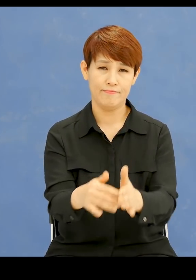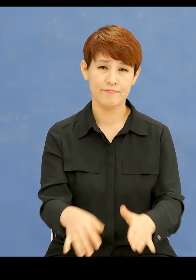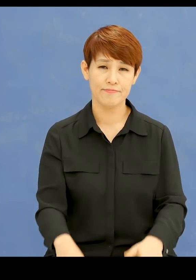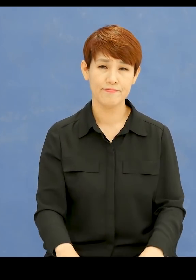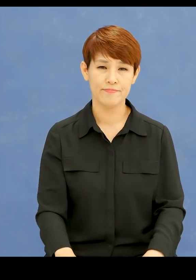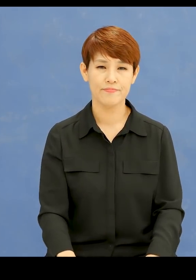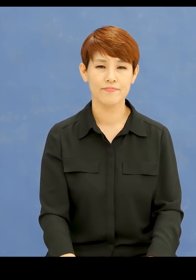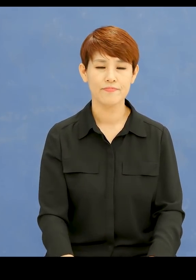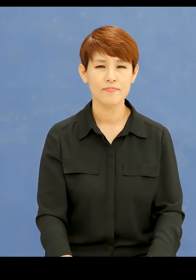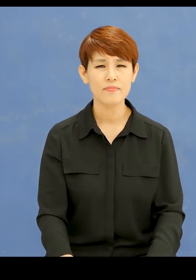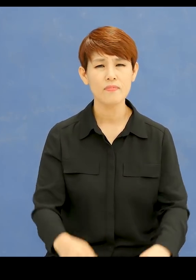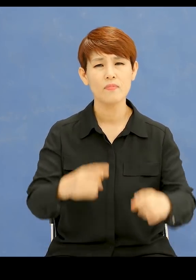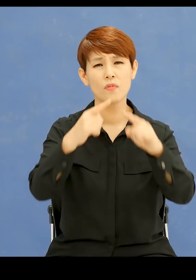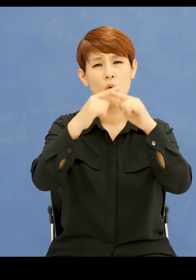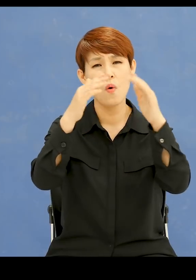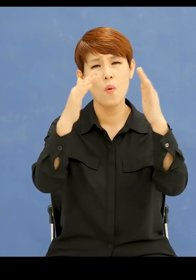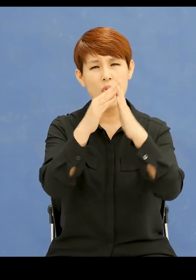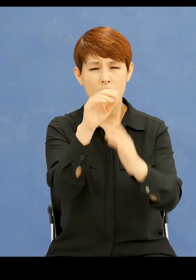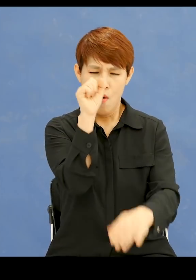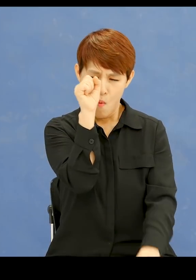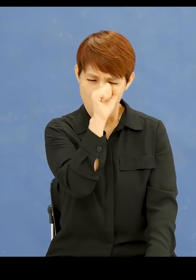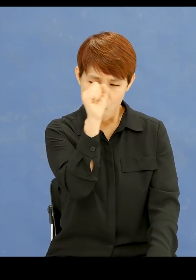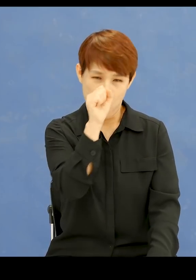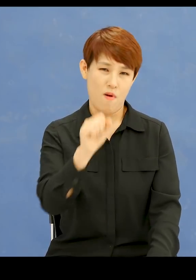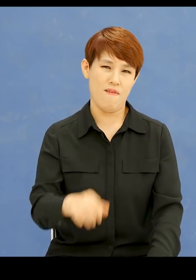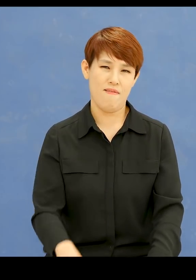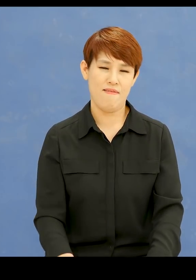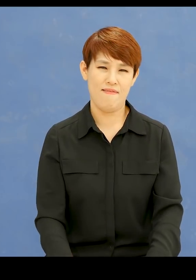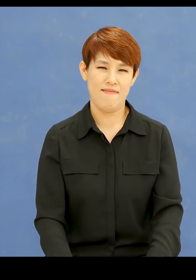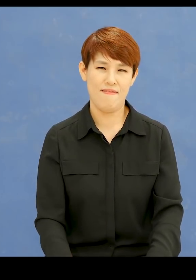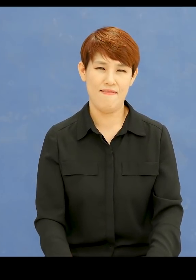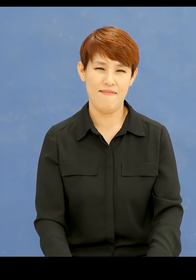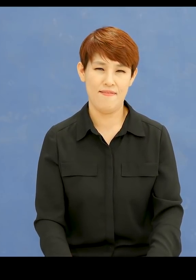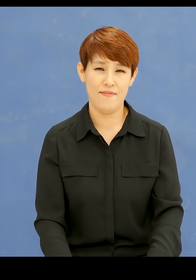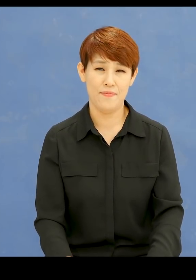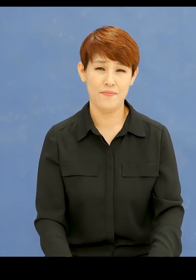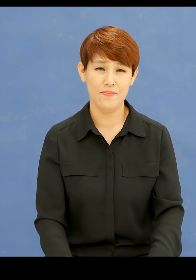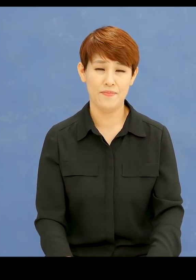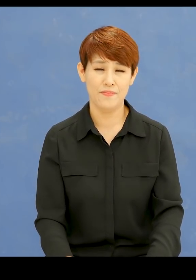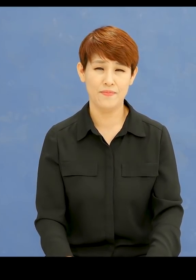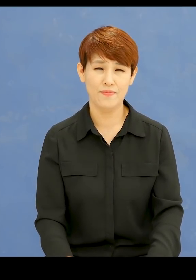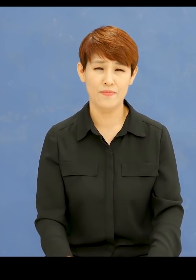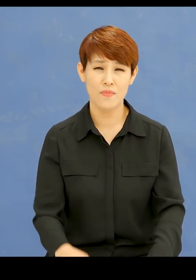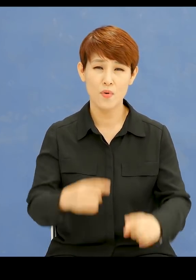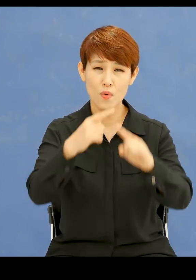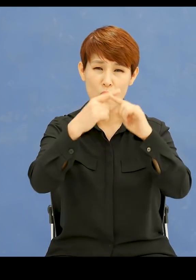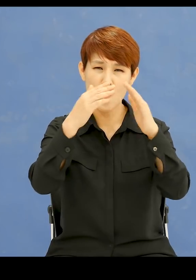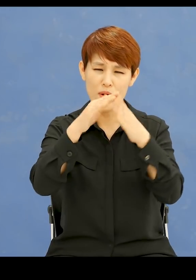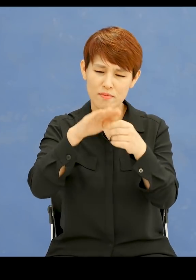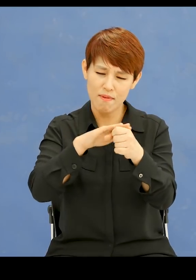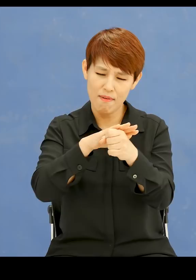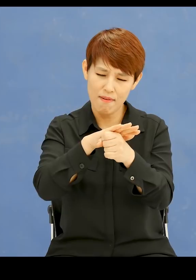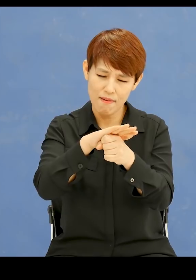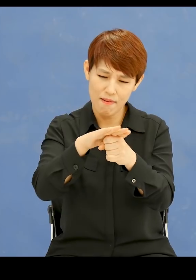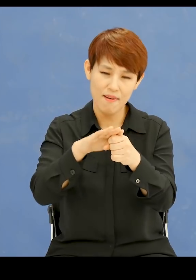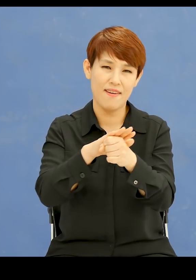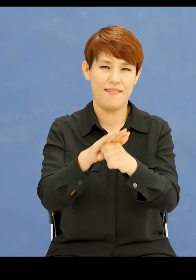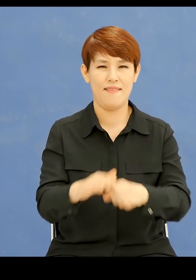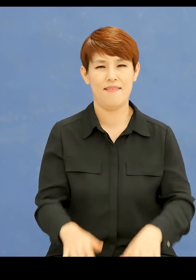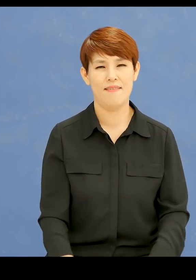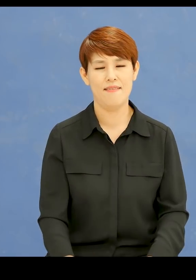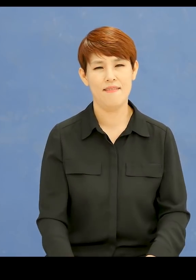그러면서 교회가 너무 좋아지는 거예요. 물론 그 이전에도 좋았는데 교회가 너무 사랑스럽고 교회가 너무